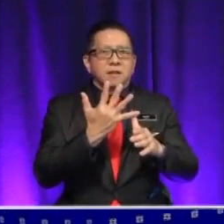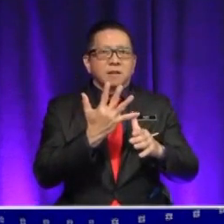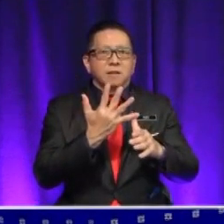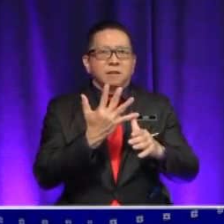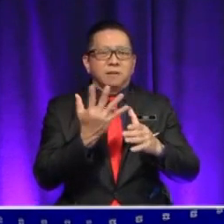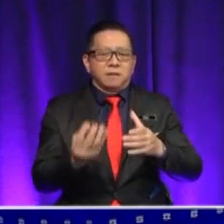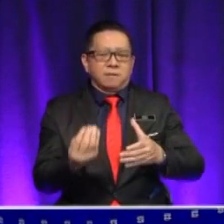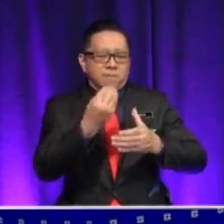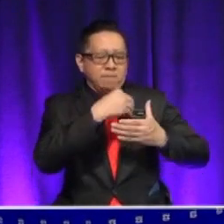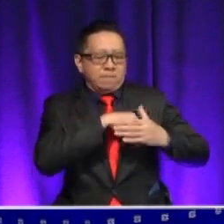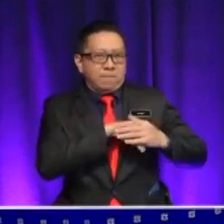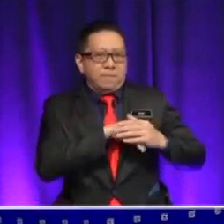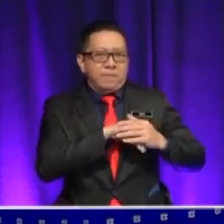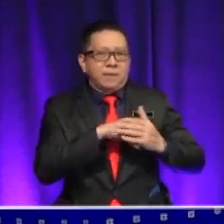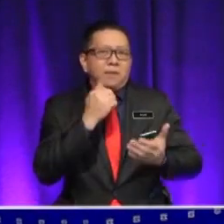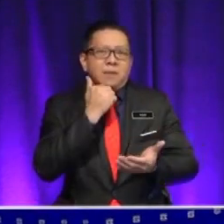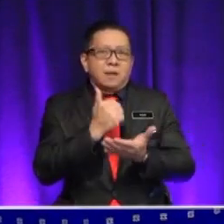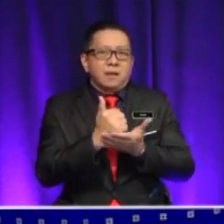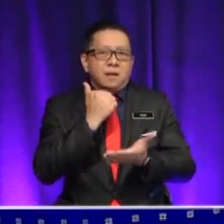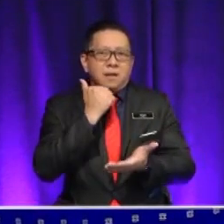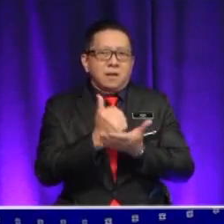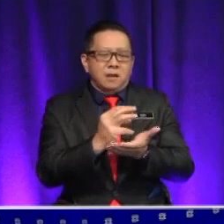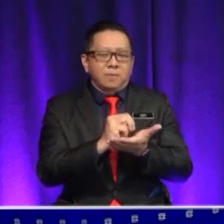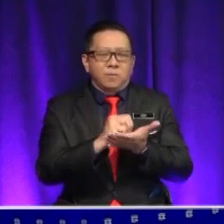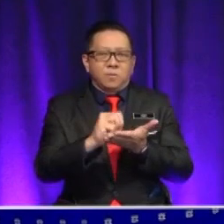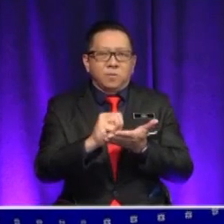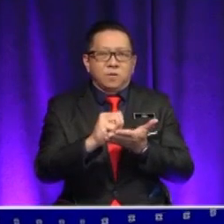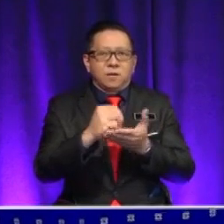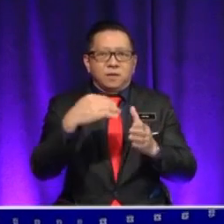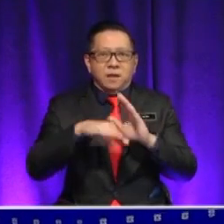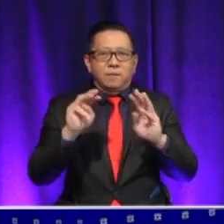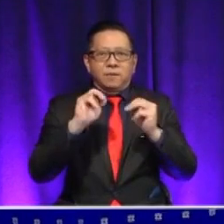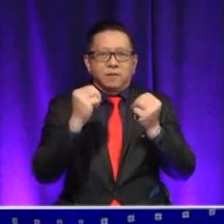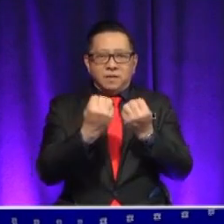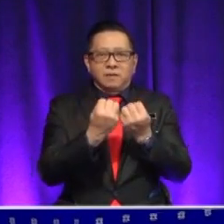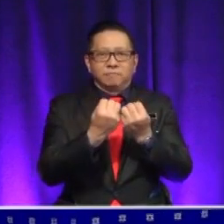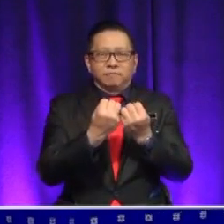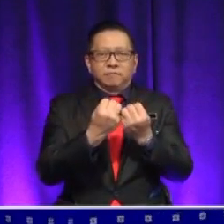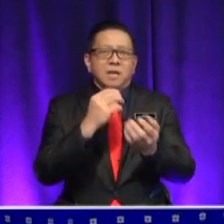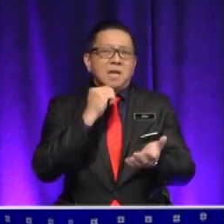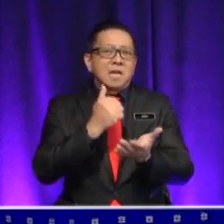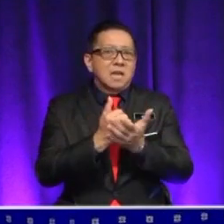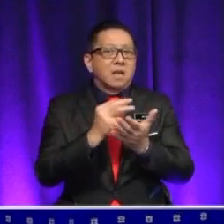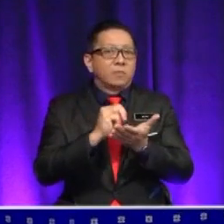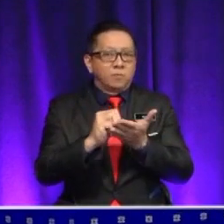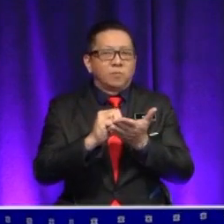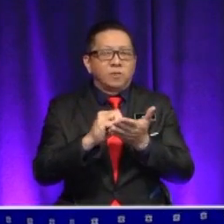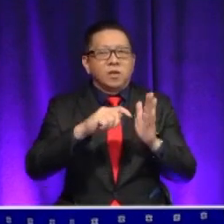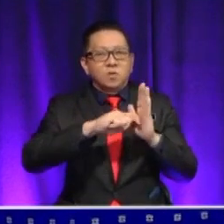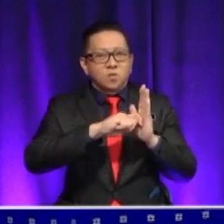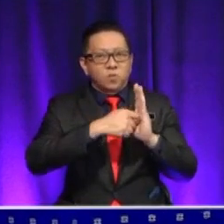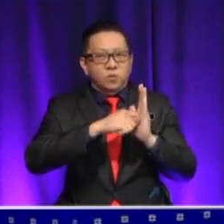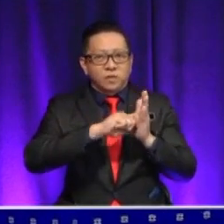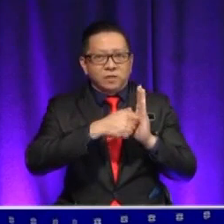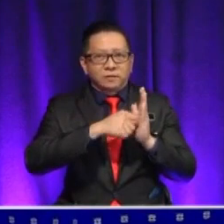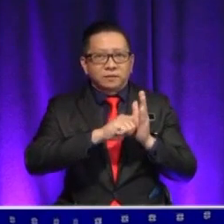dalam kalangan masyarakat. Nilai murni ni juga merupakan salah satu kunci. Okey, salah satu kunci utamalah, maksudnya